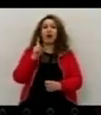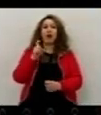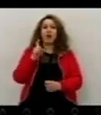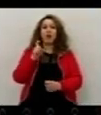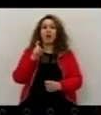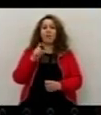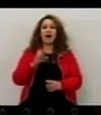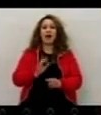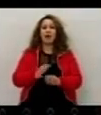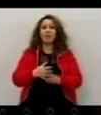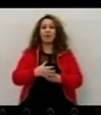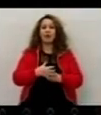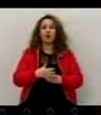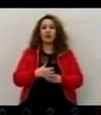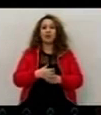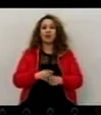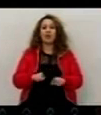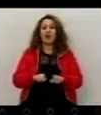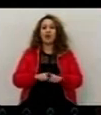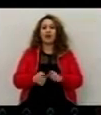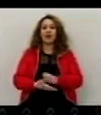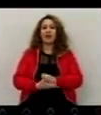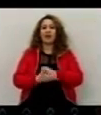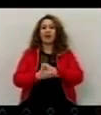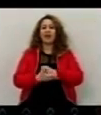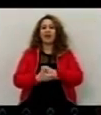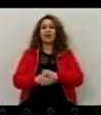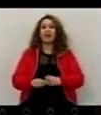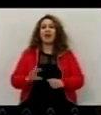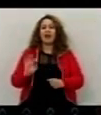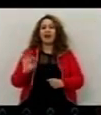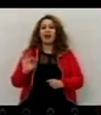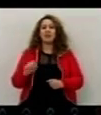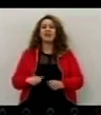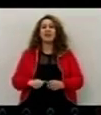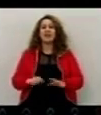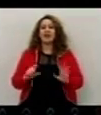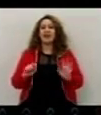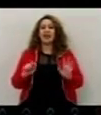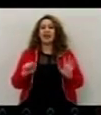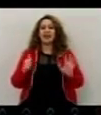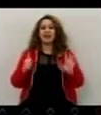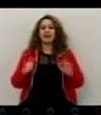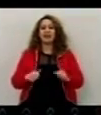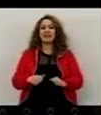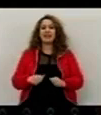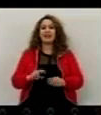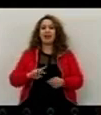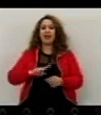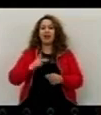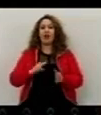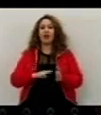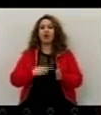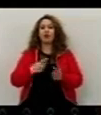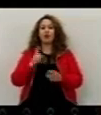المقتصدة للمياه بنسبة دعم ما بين 50% إلى 60%، وتبني الطاقة المتجددة.